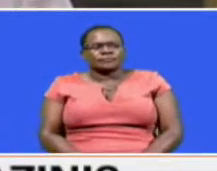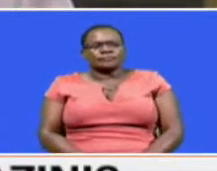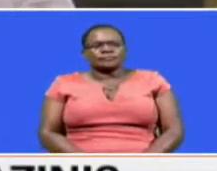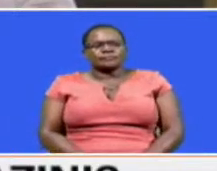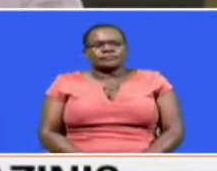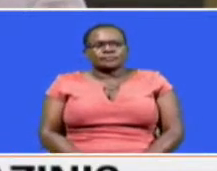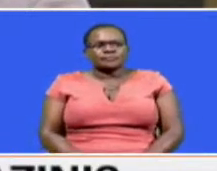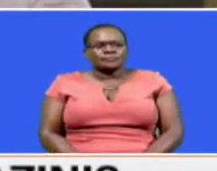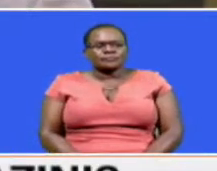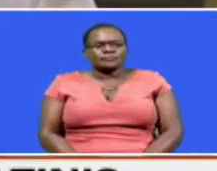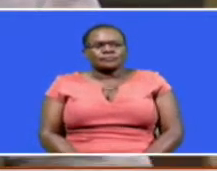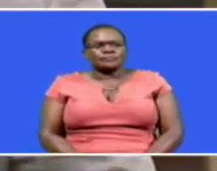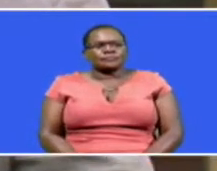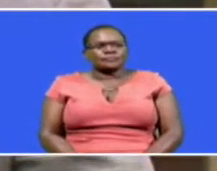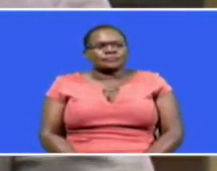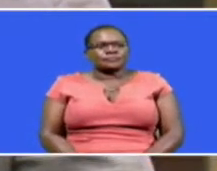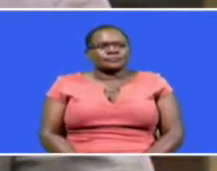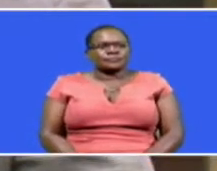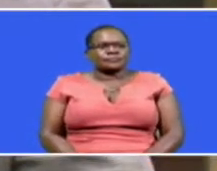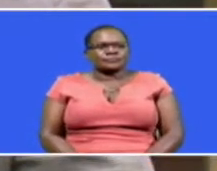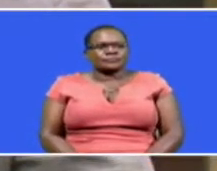Tanda, KTN News.